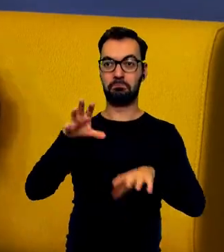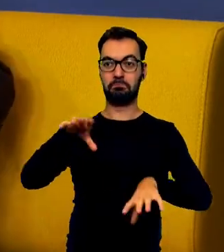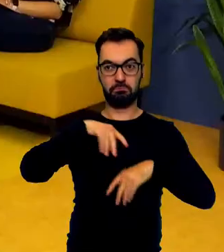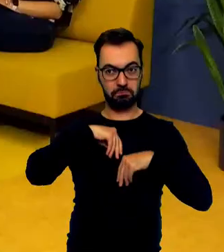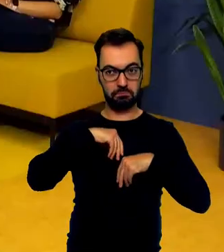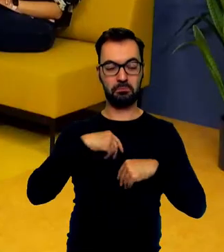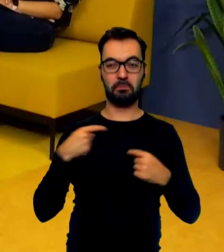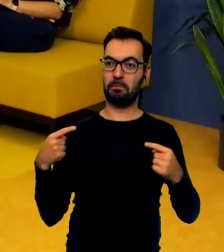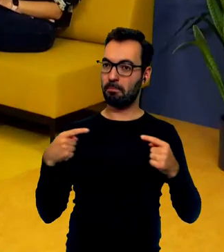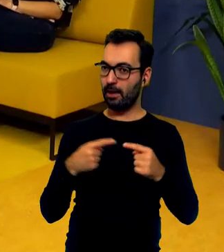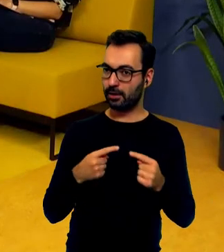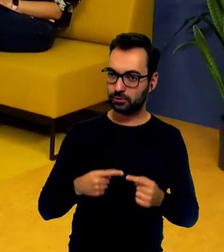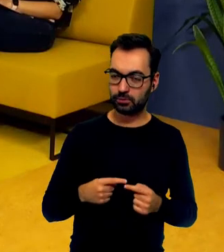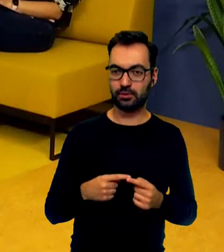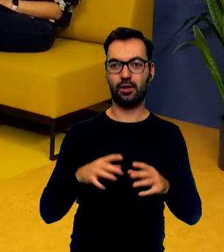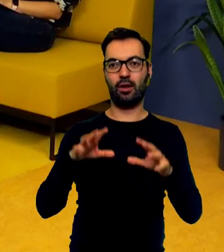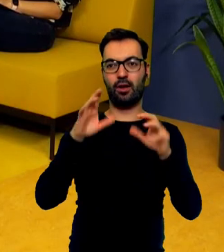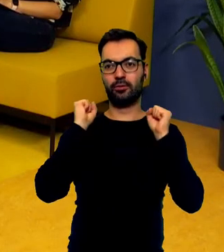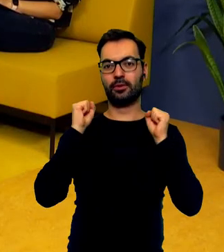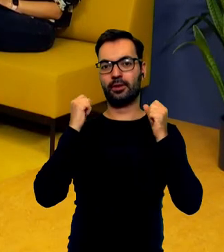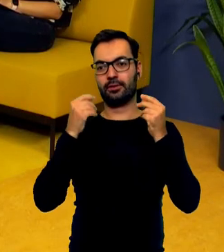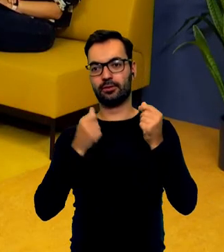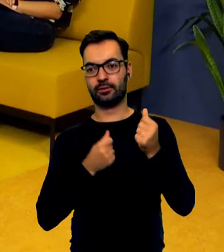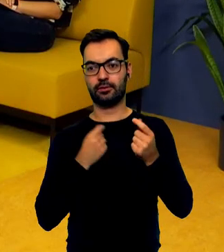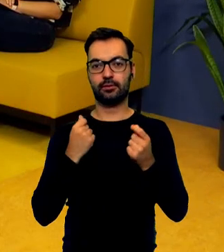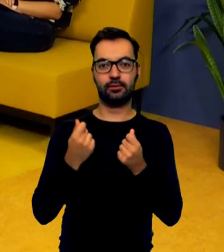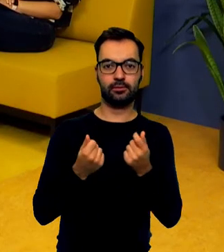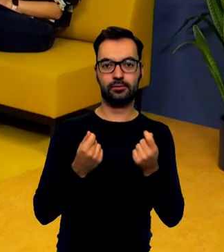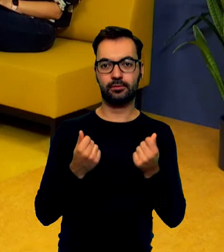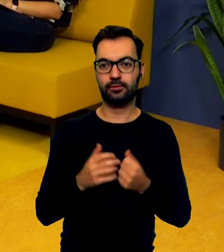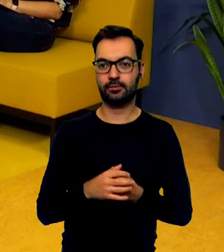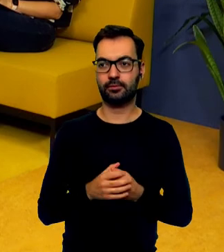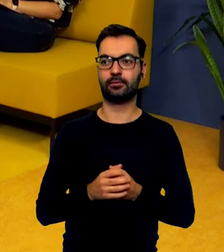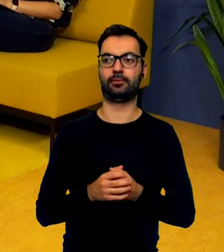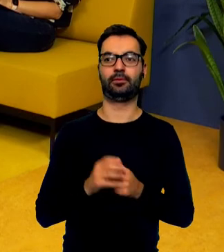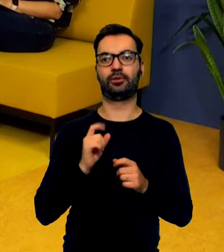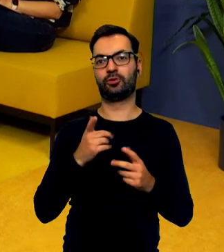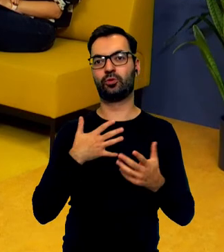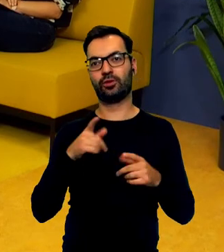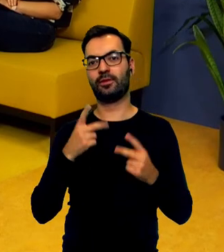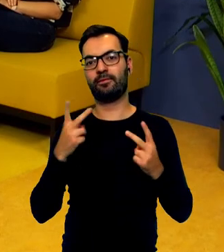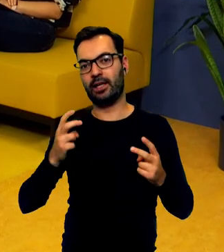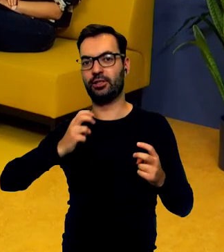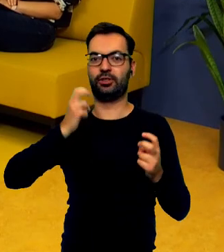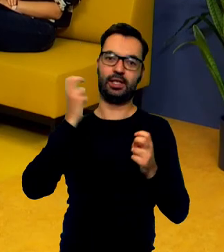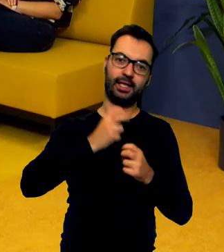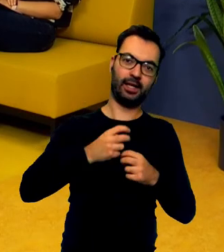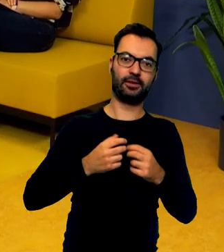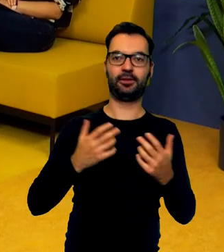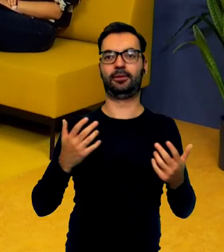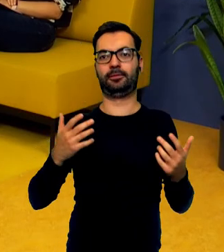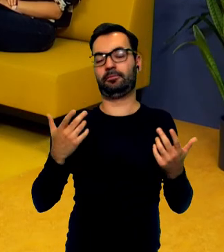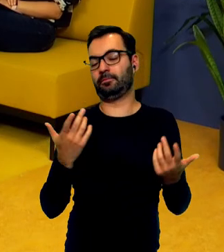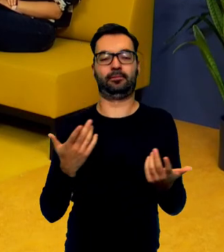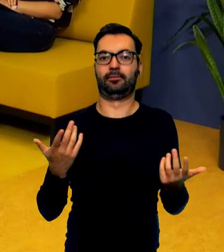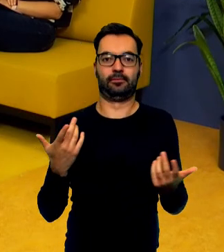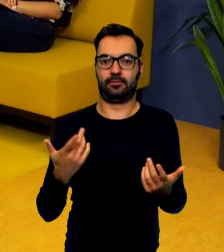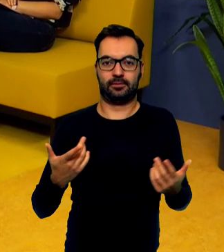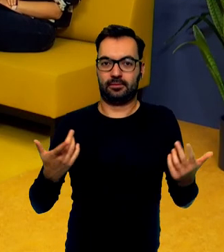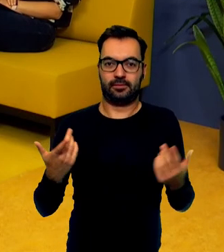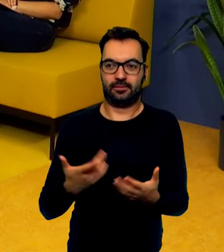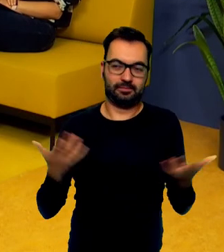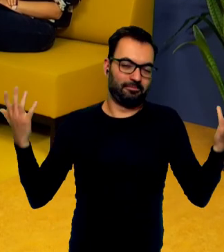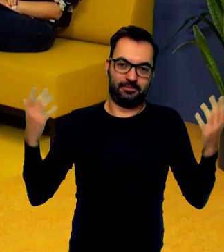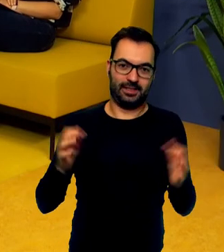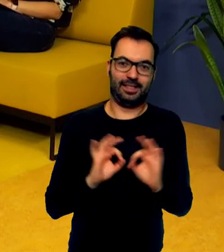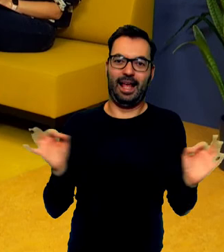nich, jest przez nich jakoś odbierane jako, nie wiem, ważne, ciekawe, inspirujące, no to już nic